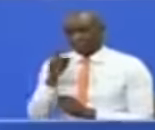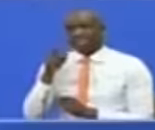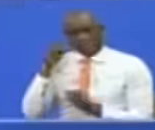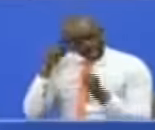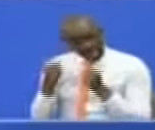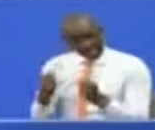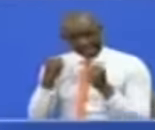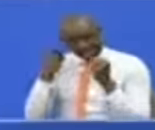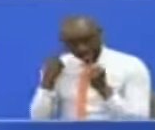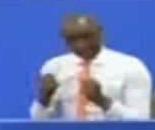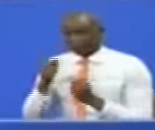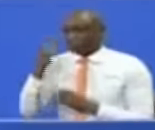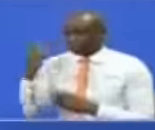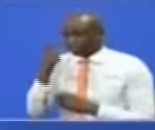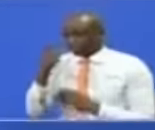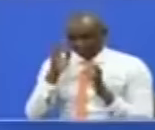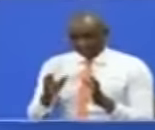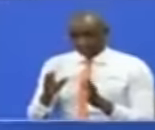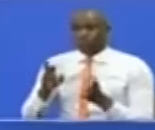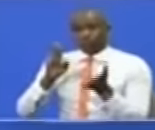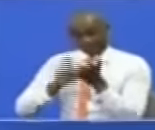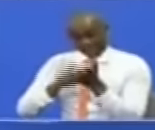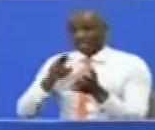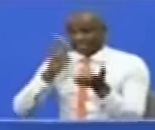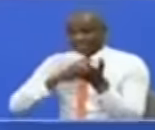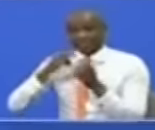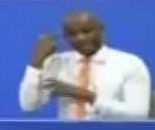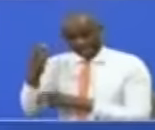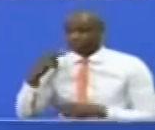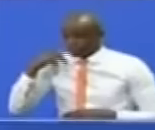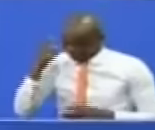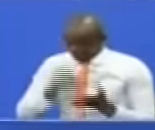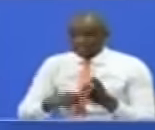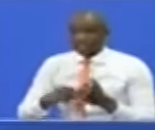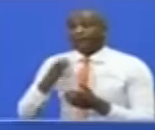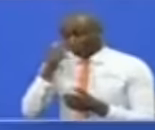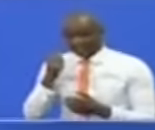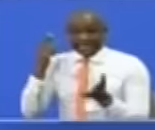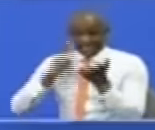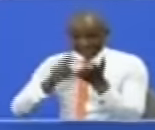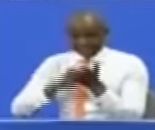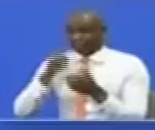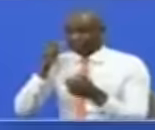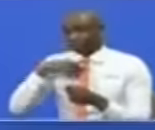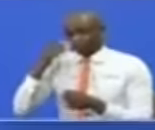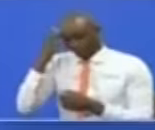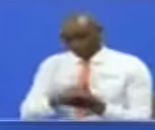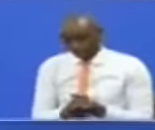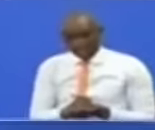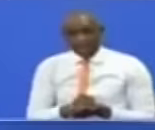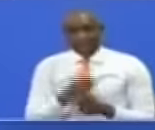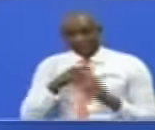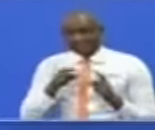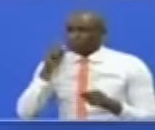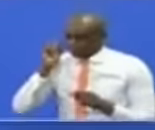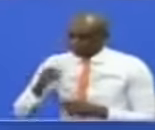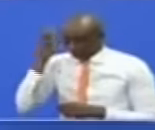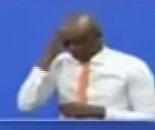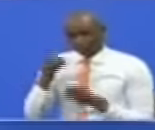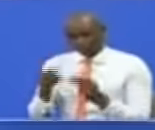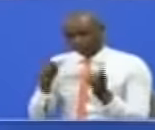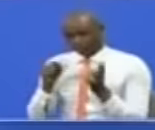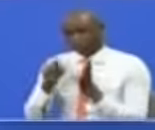kutoa hiyo bunduki kila mmoja aregister ionekane kwamba uko na bunduki halali kama kila mmoja ambaye ako na bunduki. Lakini kuna kitu moja lazima tusaishe